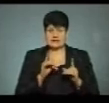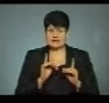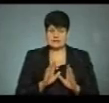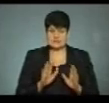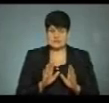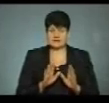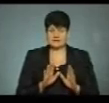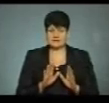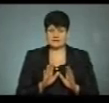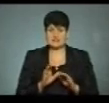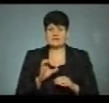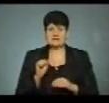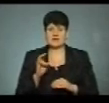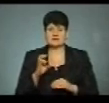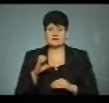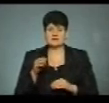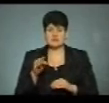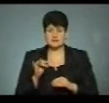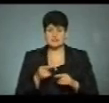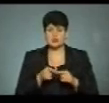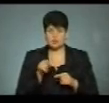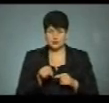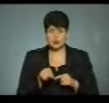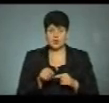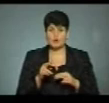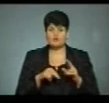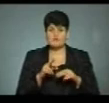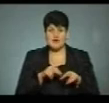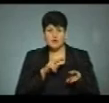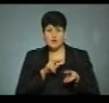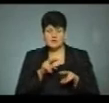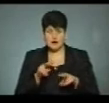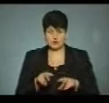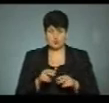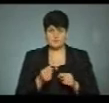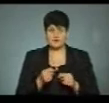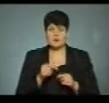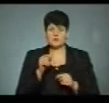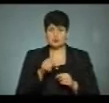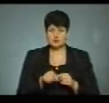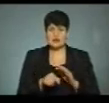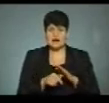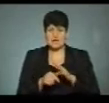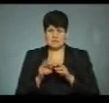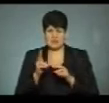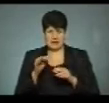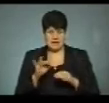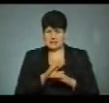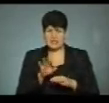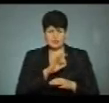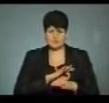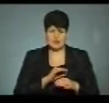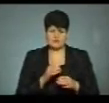не тільки самої санстанції, але тут будівельного нагляду, інспекції будівельного нагляду, тому що тут грибки вже не дозволяють